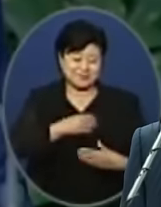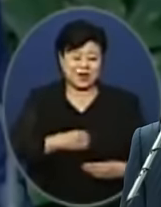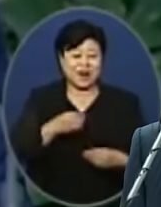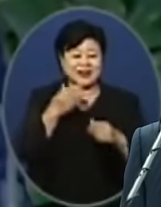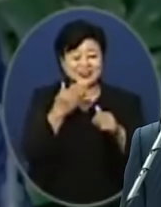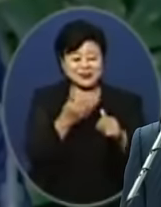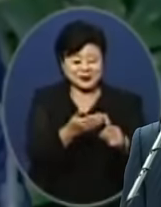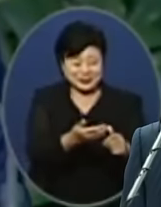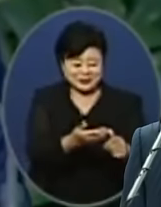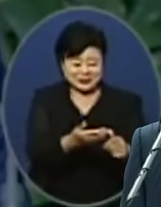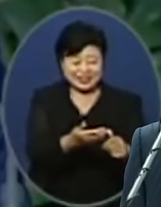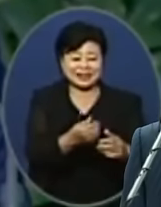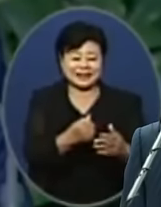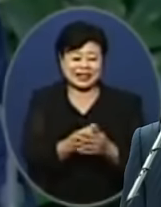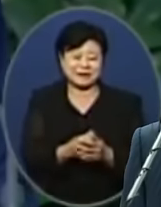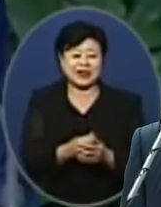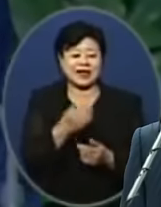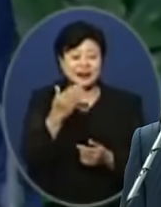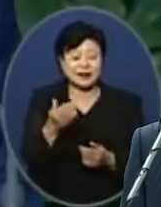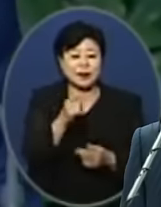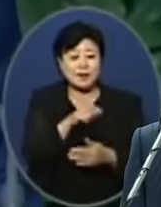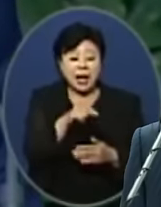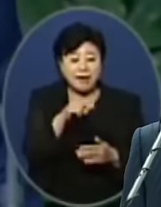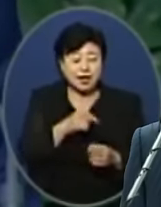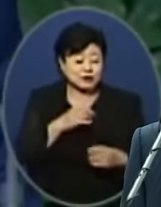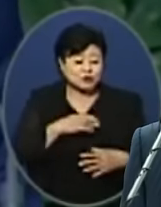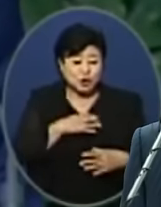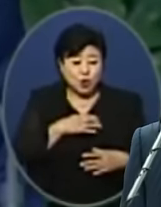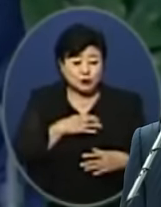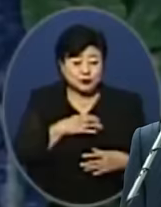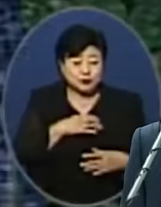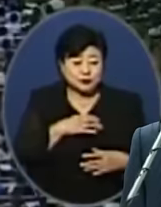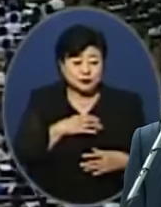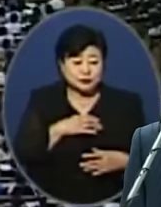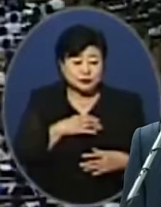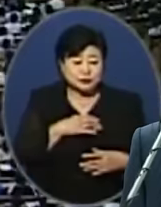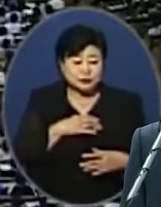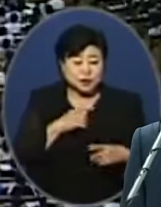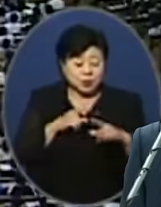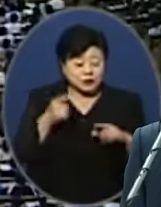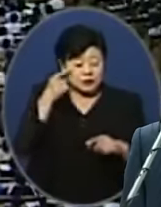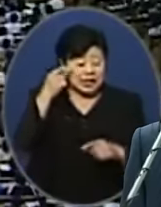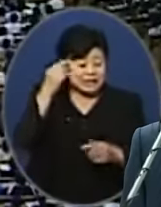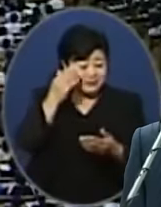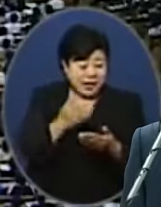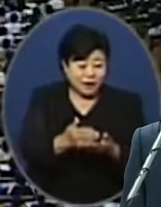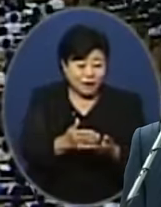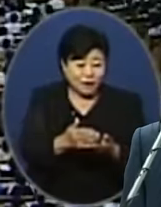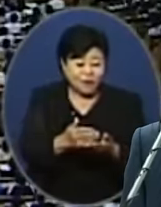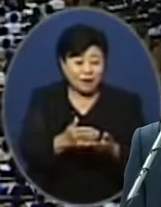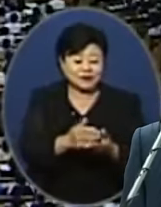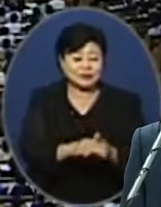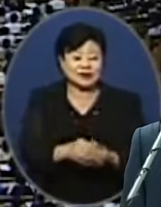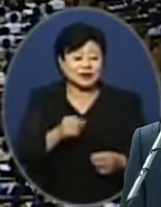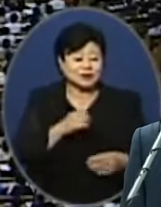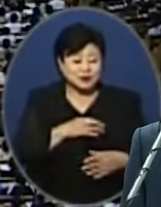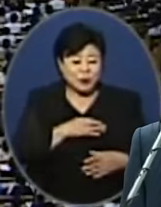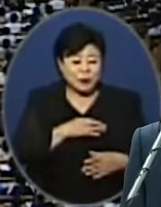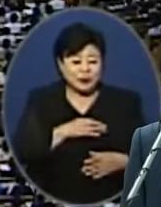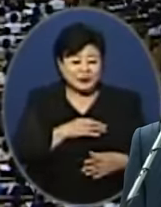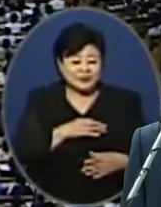주겠다는 것입니다. 그러므로 여러분 마음속에 두려움을 보통 것으로 생각하지 마십시오.